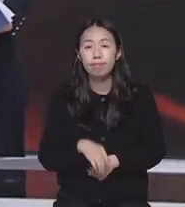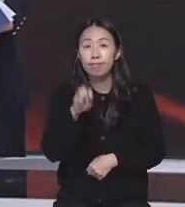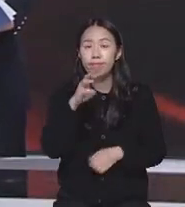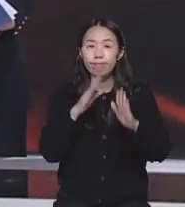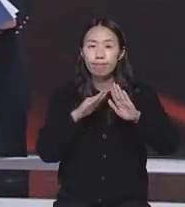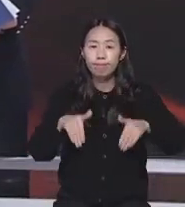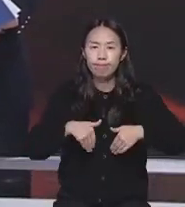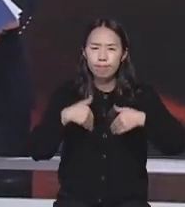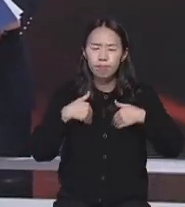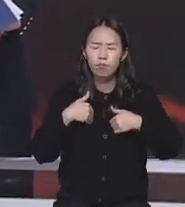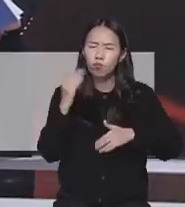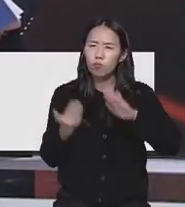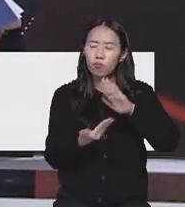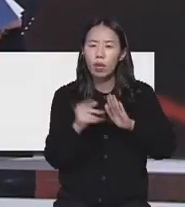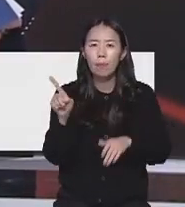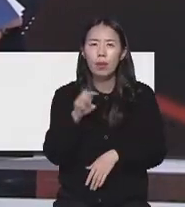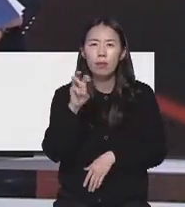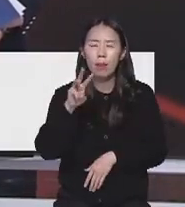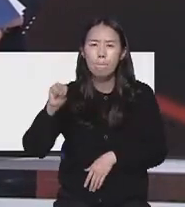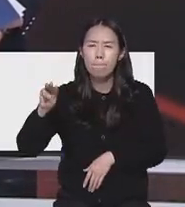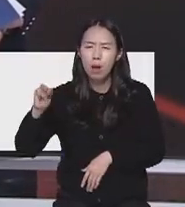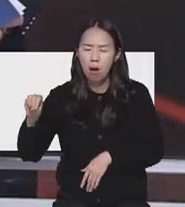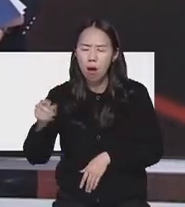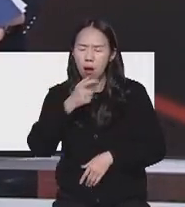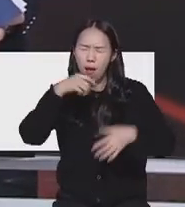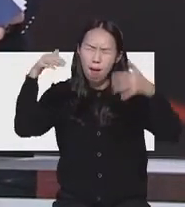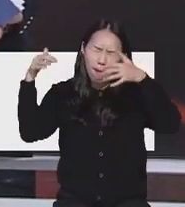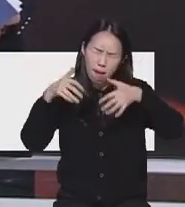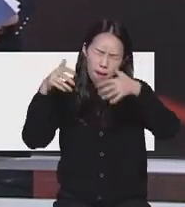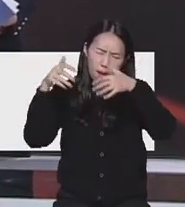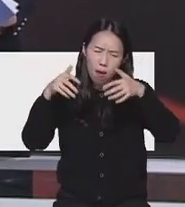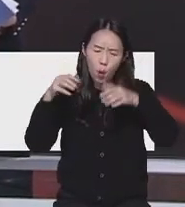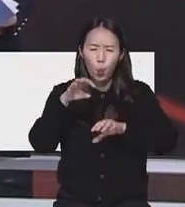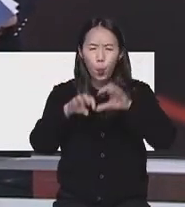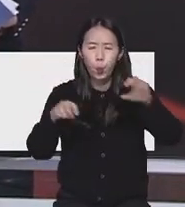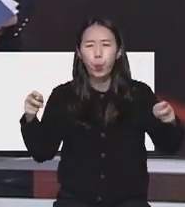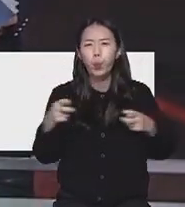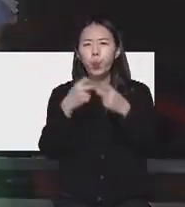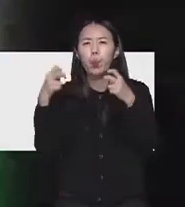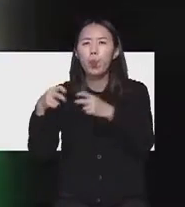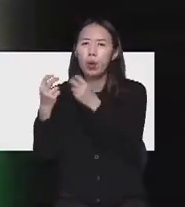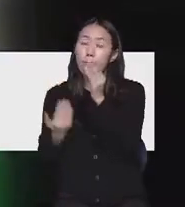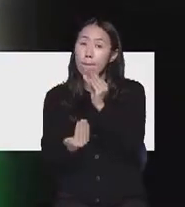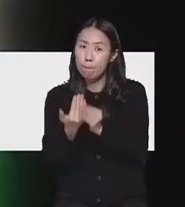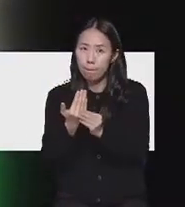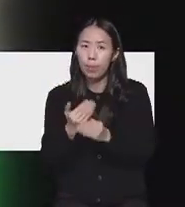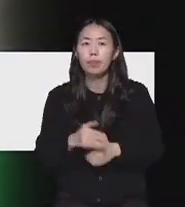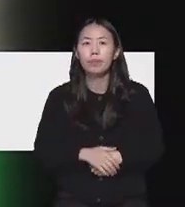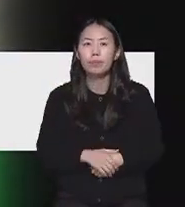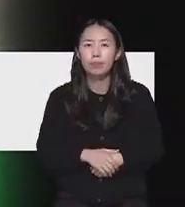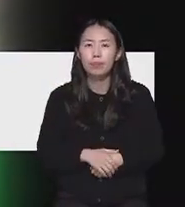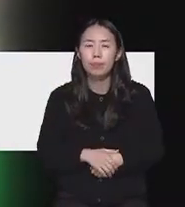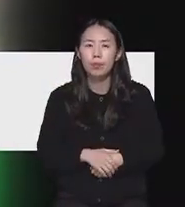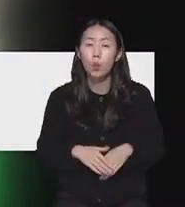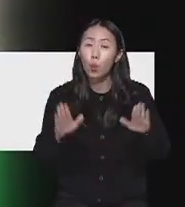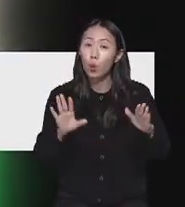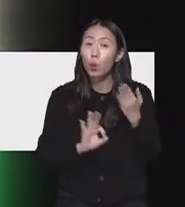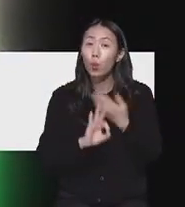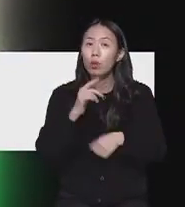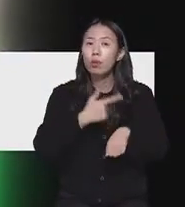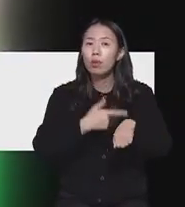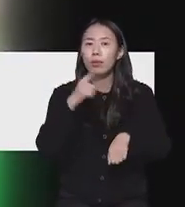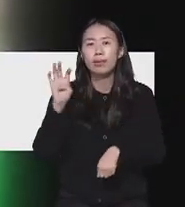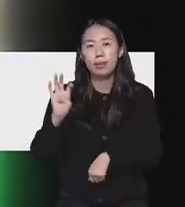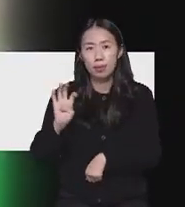광주 전남에 최대 130mm가 넘는 많은 비가 내리면서 곳곳에서 교통사고가 잇따랐습니다. 오늘 오전